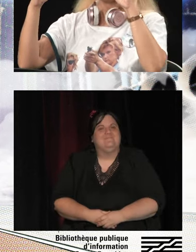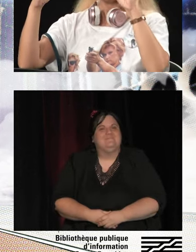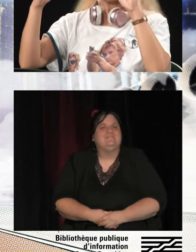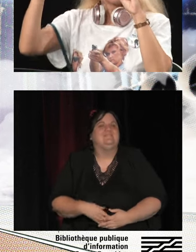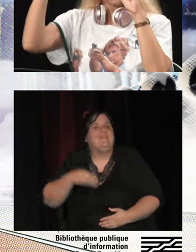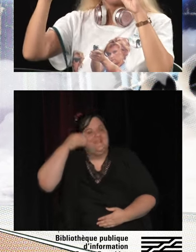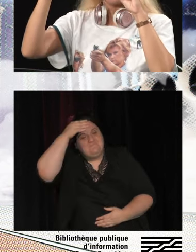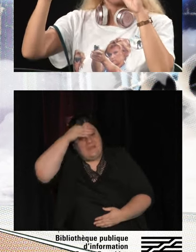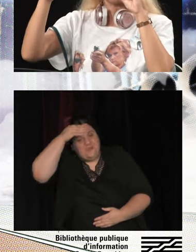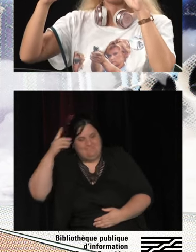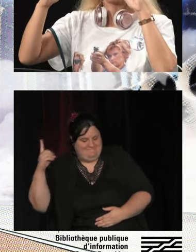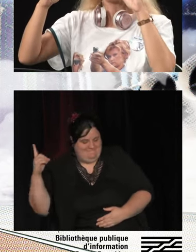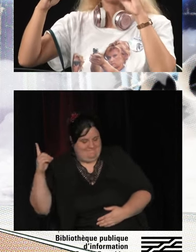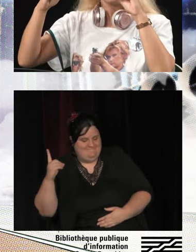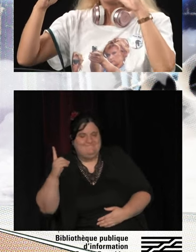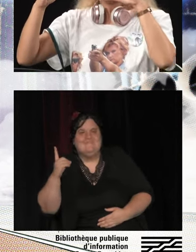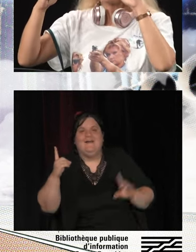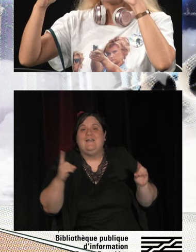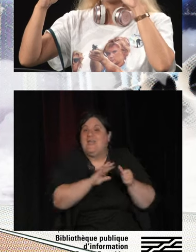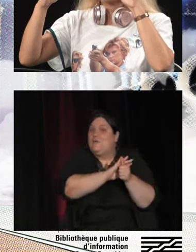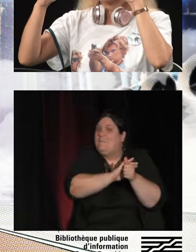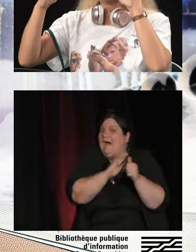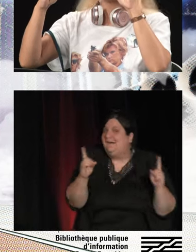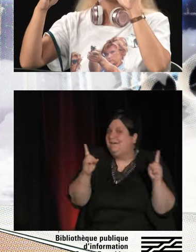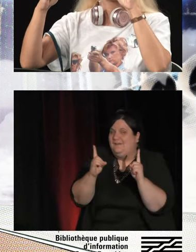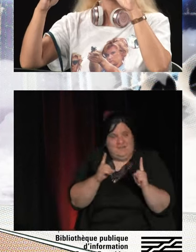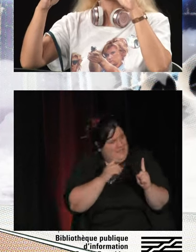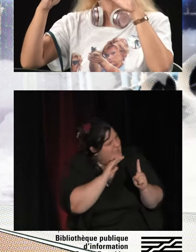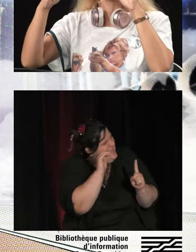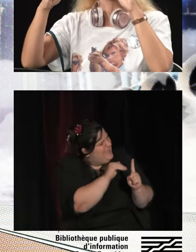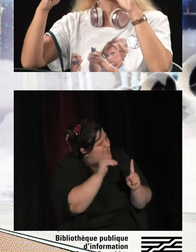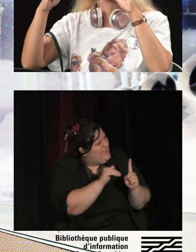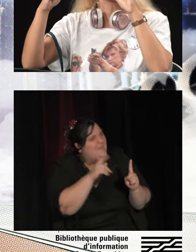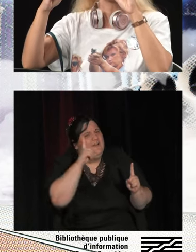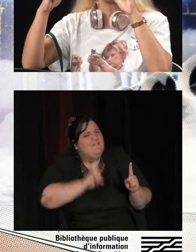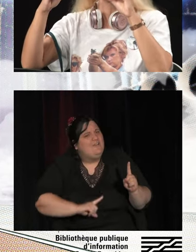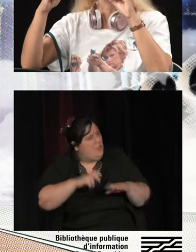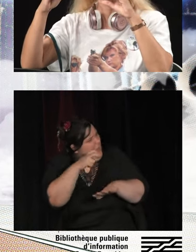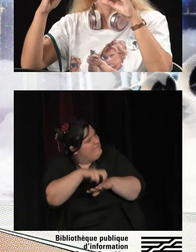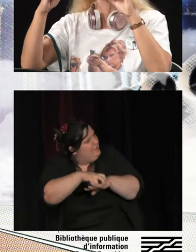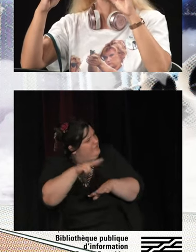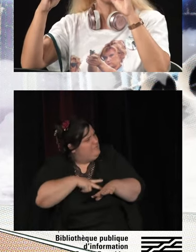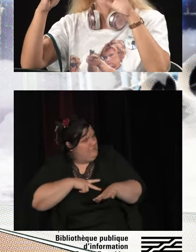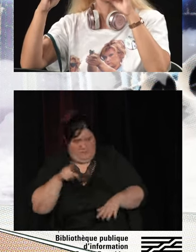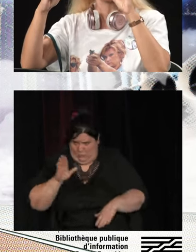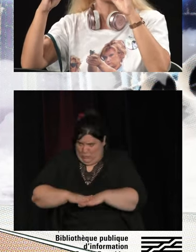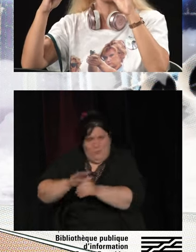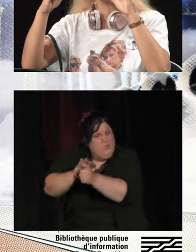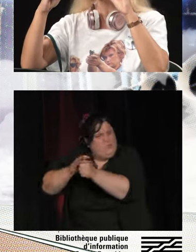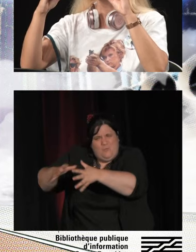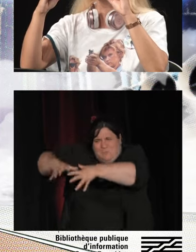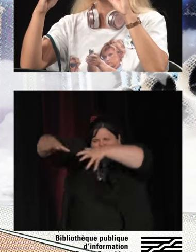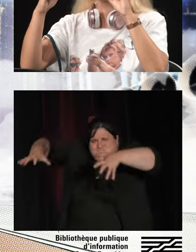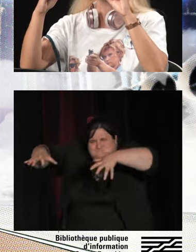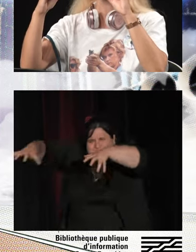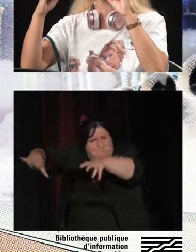niveau et qui croise un Goomba et lui fait... Hey mec, est-ce que t'as vu ma fiancée, elle s'est fait enlever par une tortue géante, tu sais où